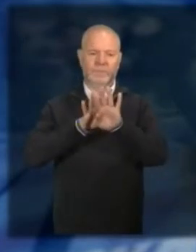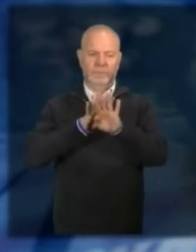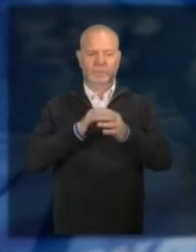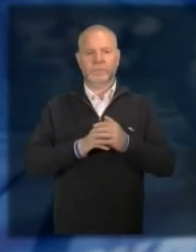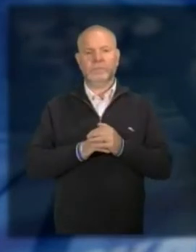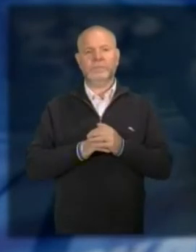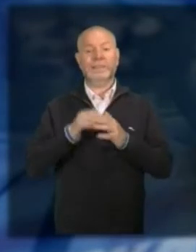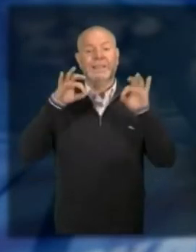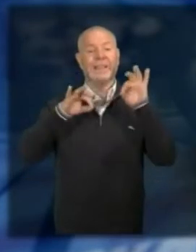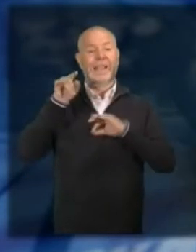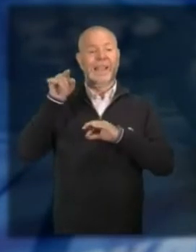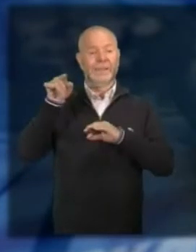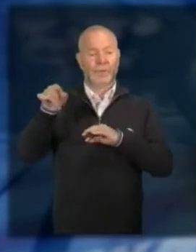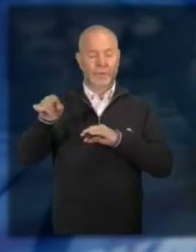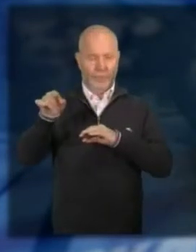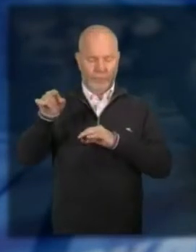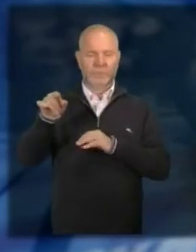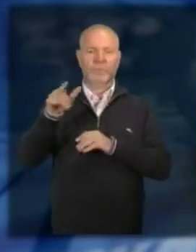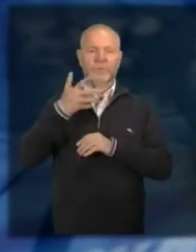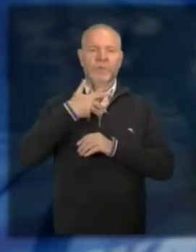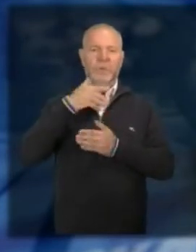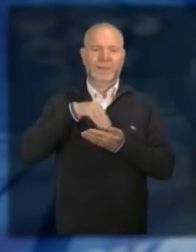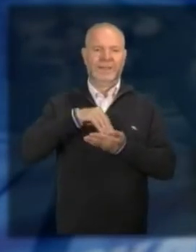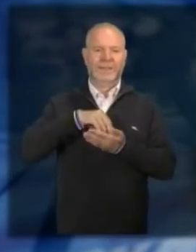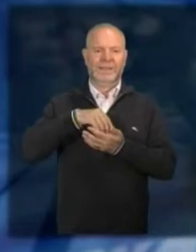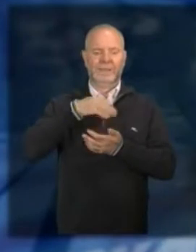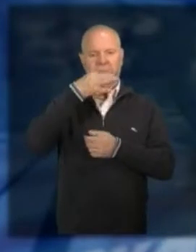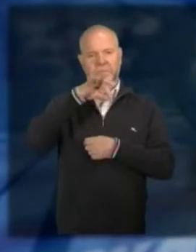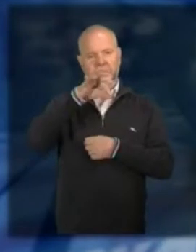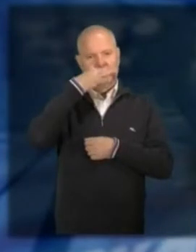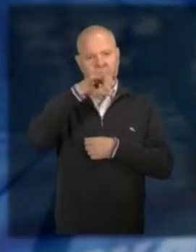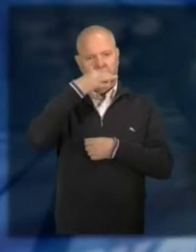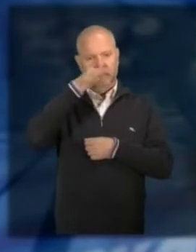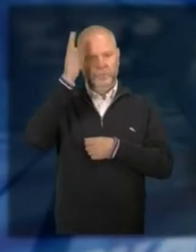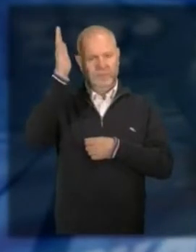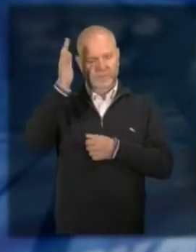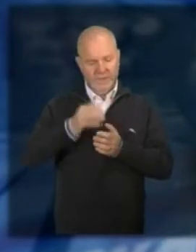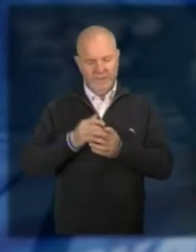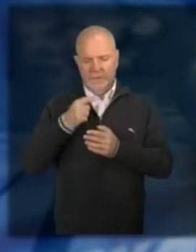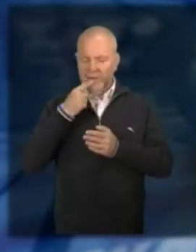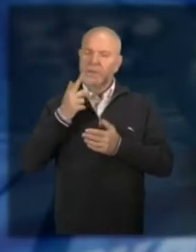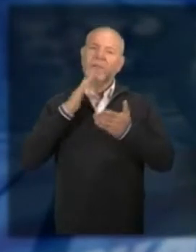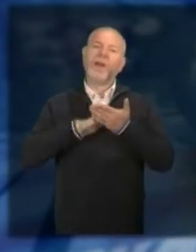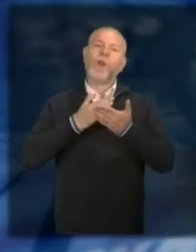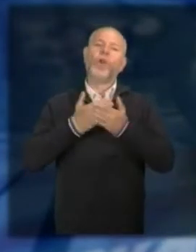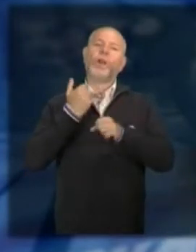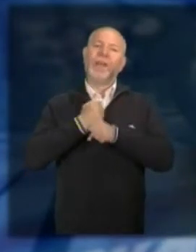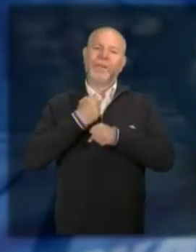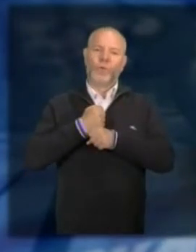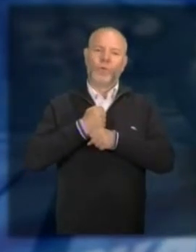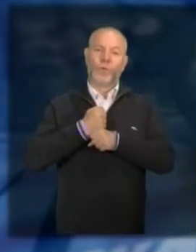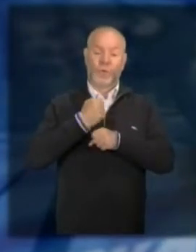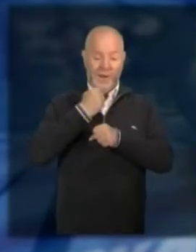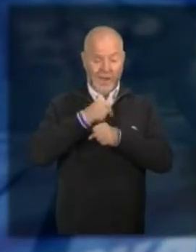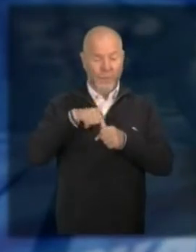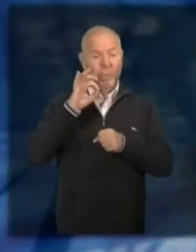Teatro Galletti si è tenuto il comizio dei rappresentanti del sindacato confederale. Celebriamo il valore del lavoro anche in questo